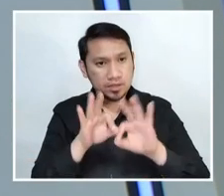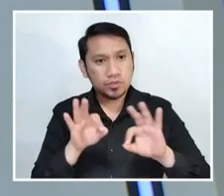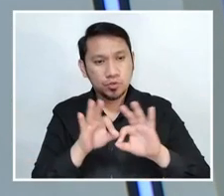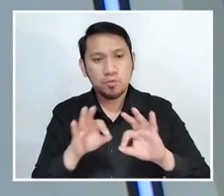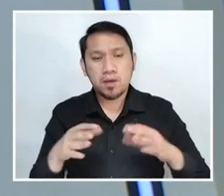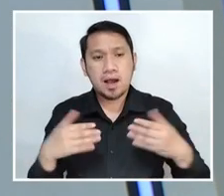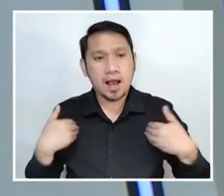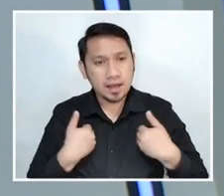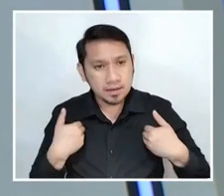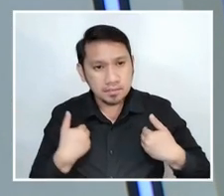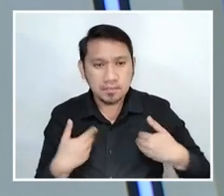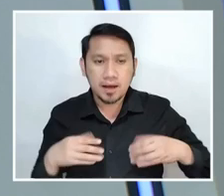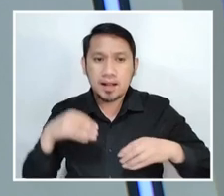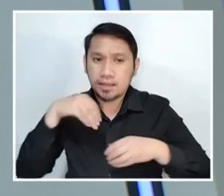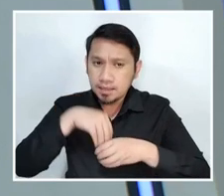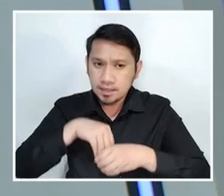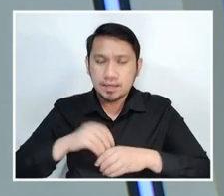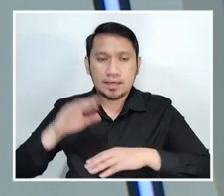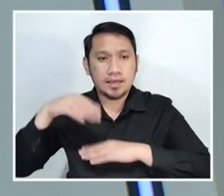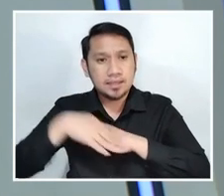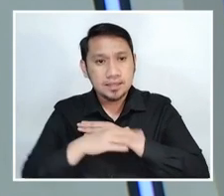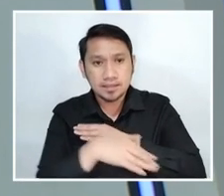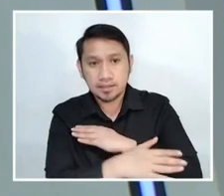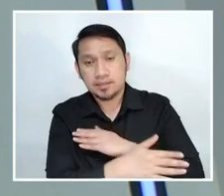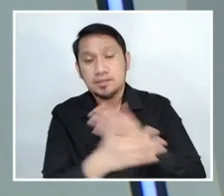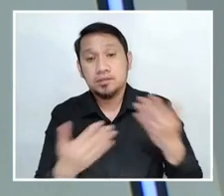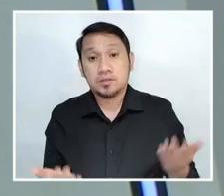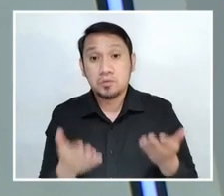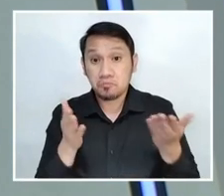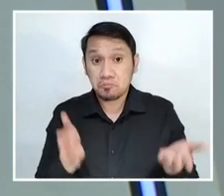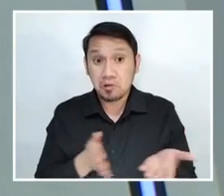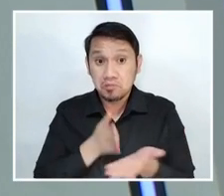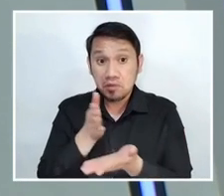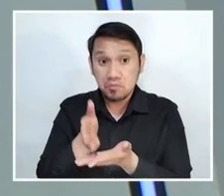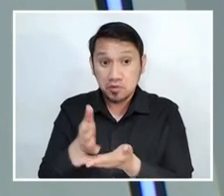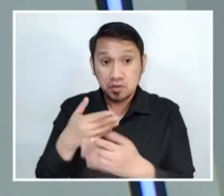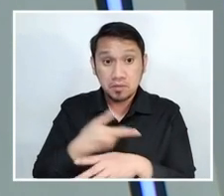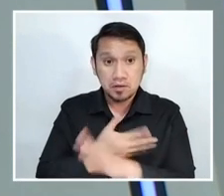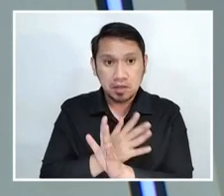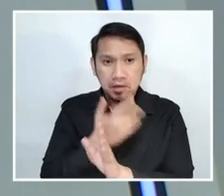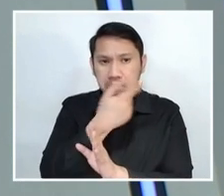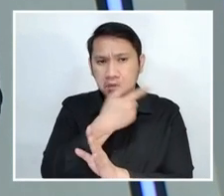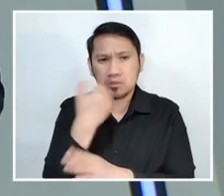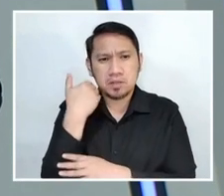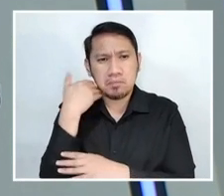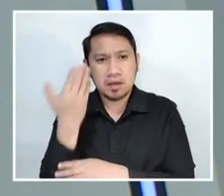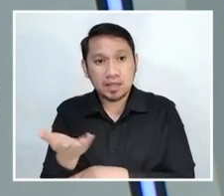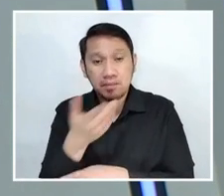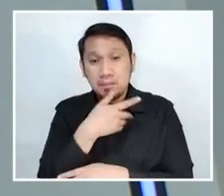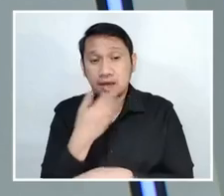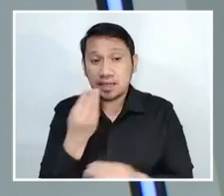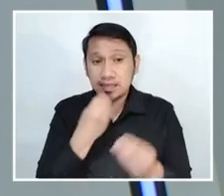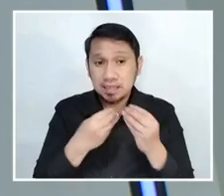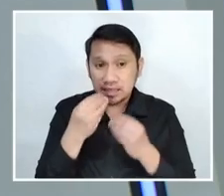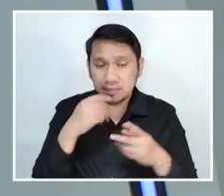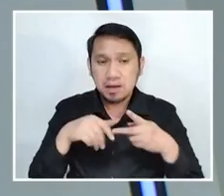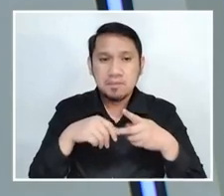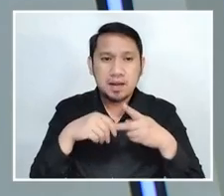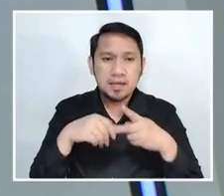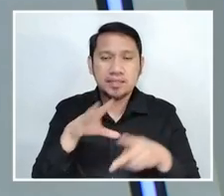kasing karamihan sa mga napadpad na marine mammals sa Davao Gulf ay namatay dahil nakakain ng plastic at